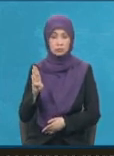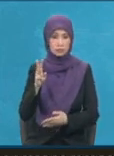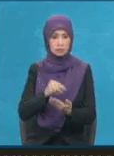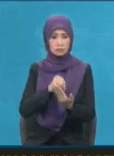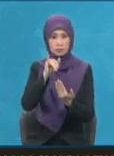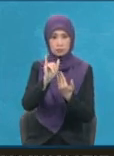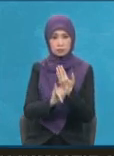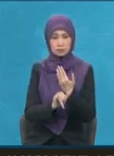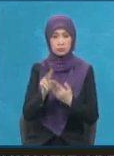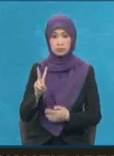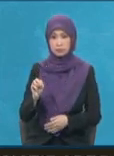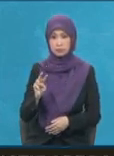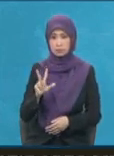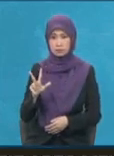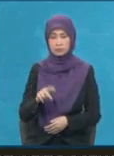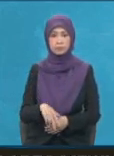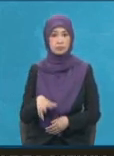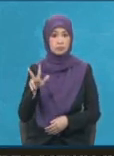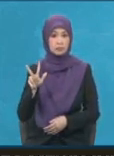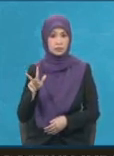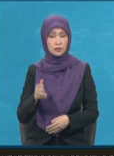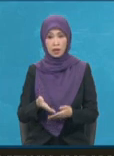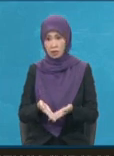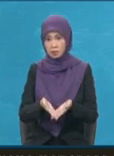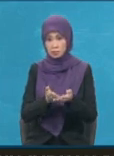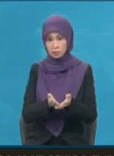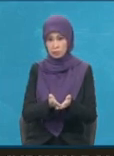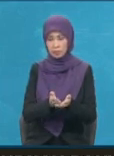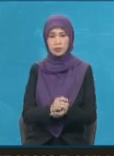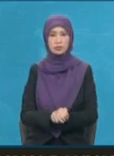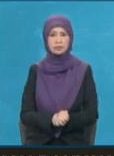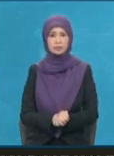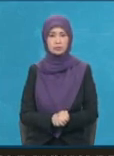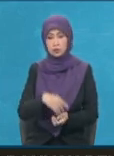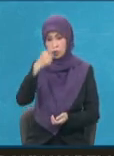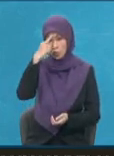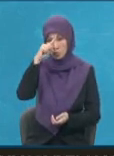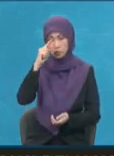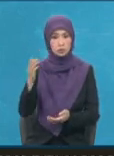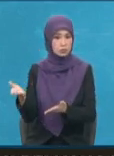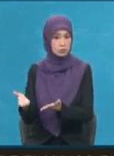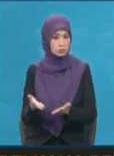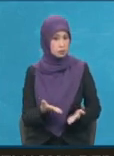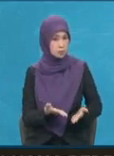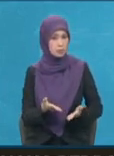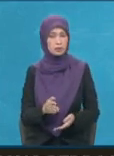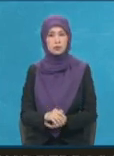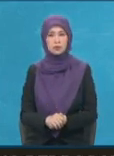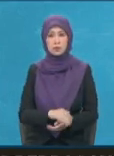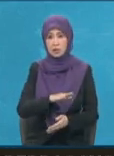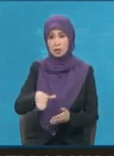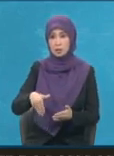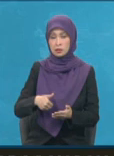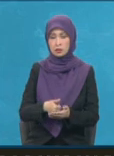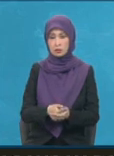2023 turut dirampas 3 buah perahu beserta engine yang digunakan untuk membawa barang-barang tegahan tersebut ke semua